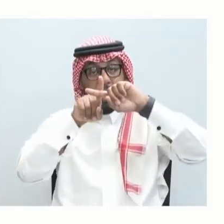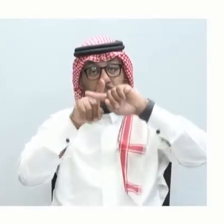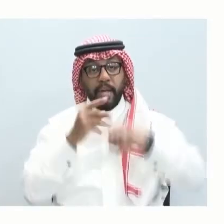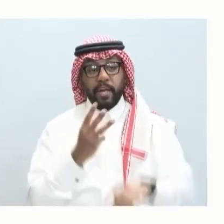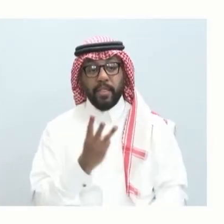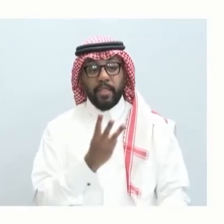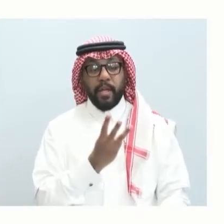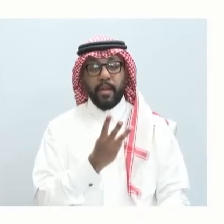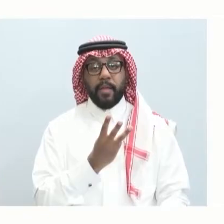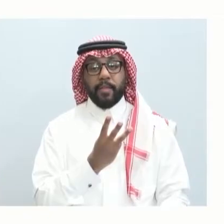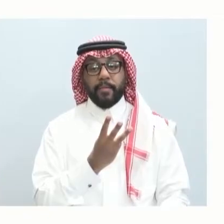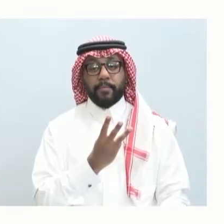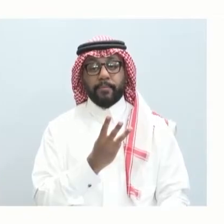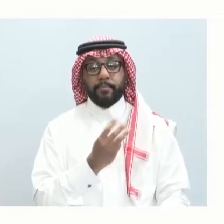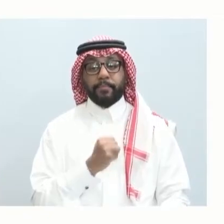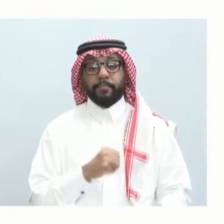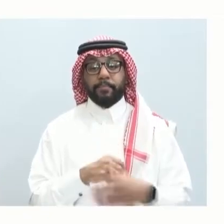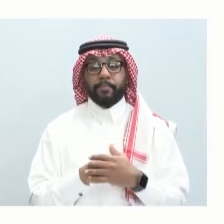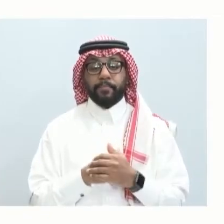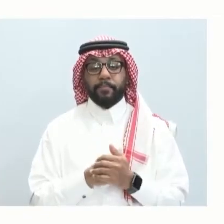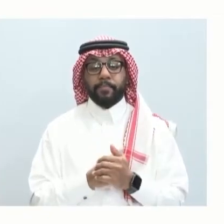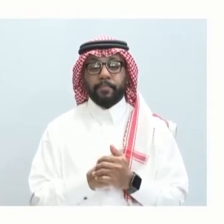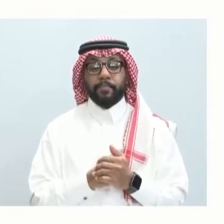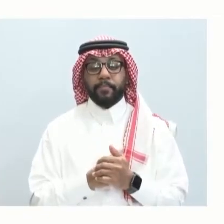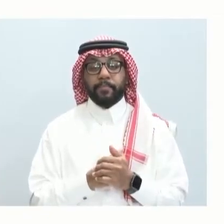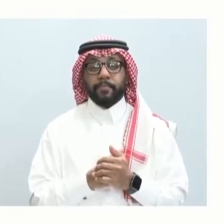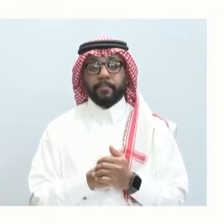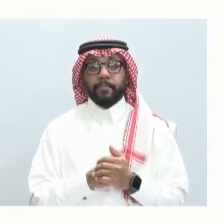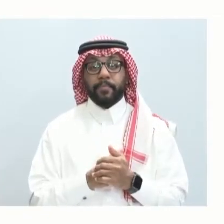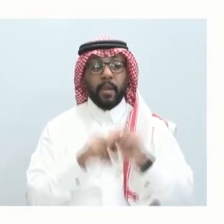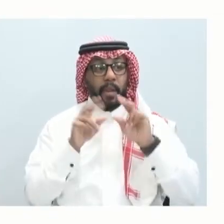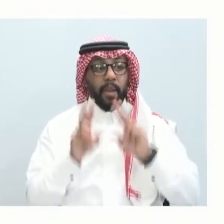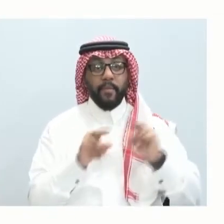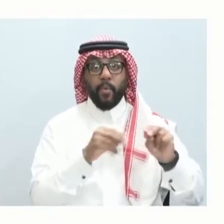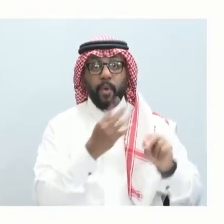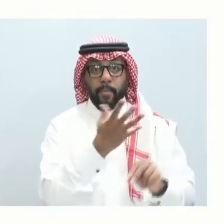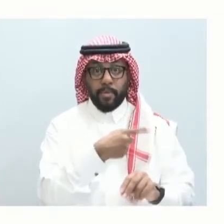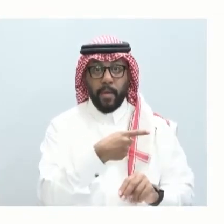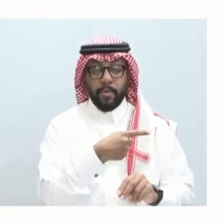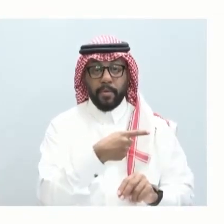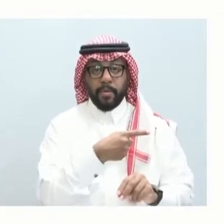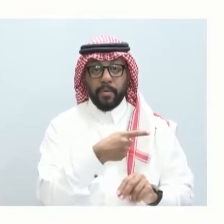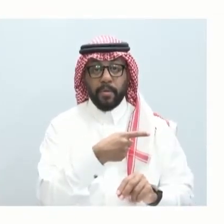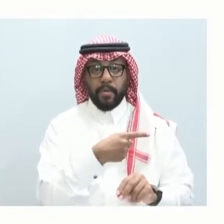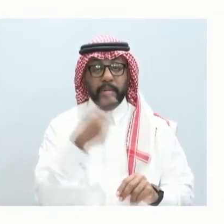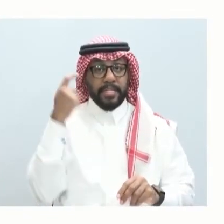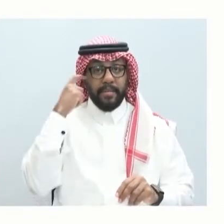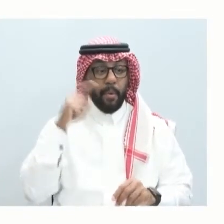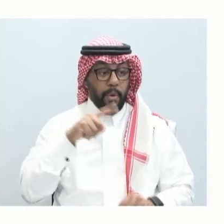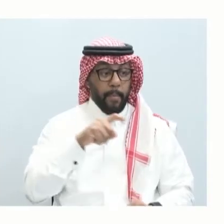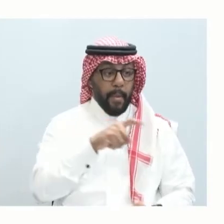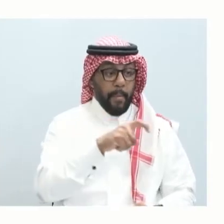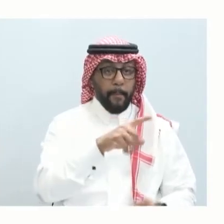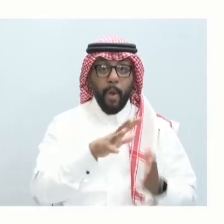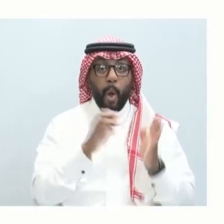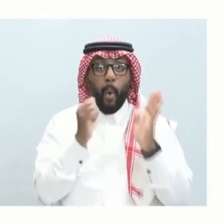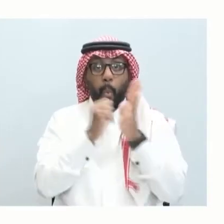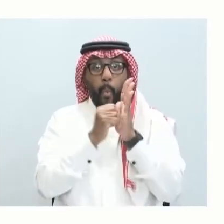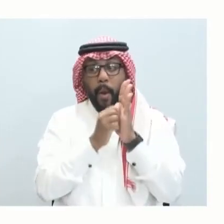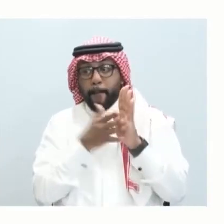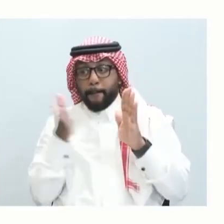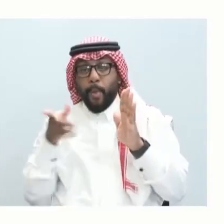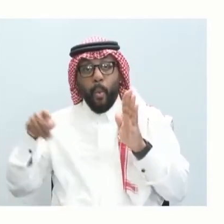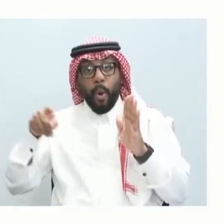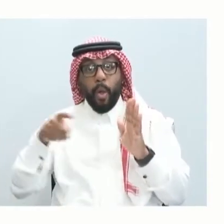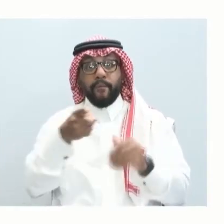نملات التي دخلت هل سيصبح الناتج هو عدد النمل الذي وقف خارج البيت في البدايه